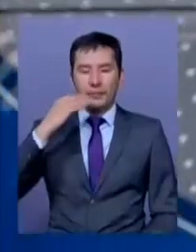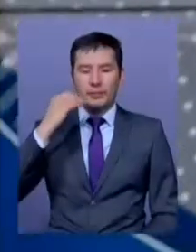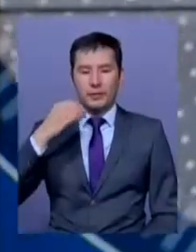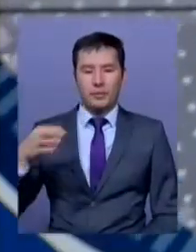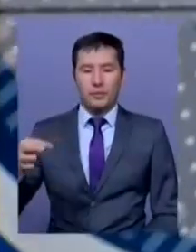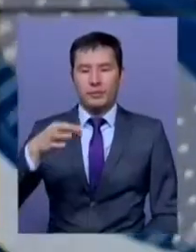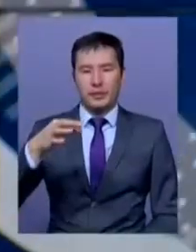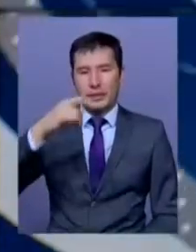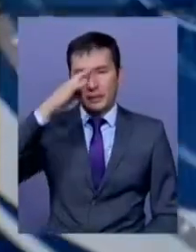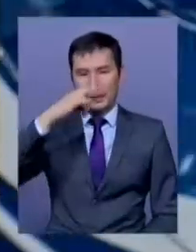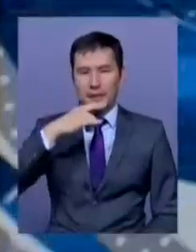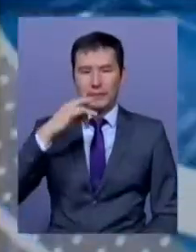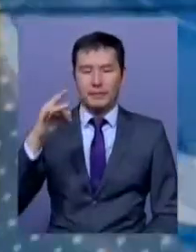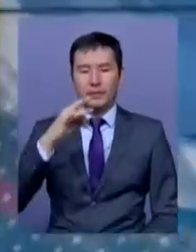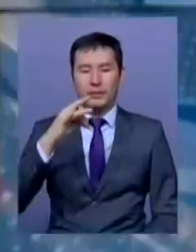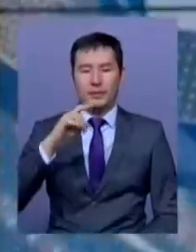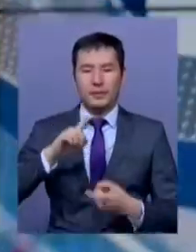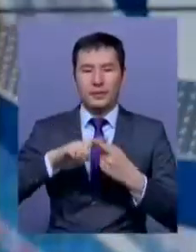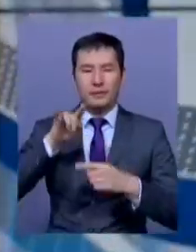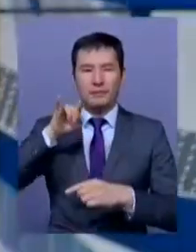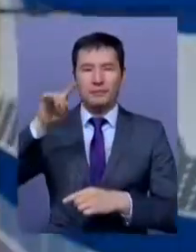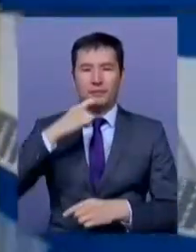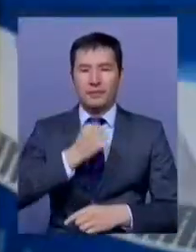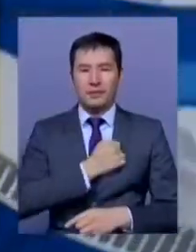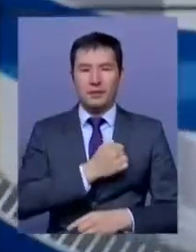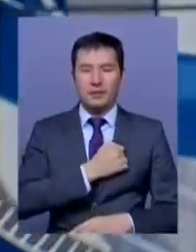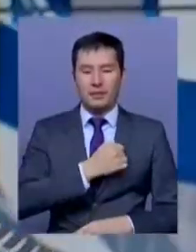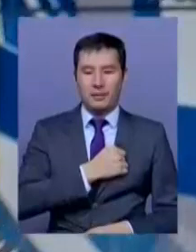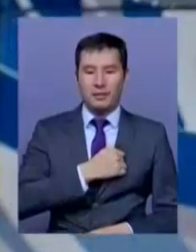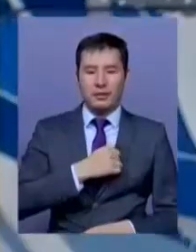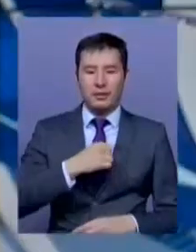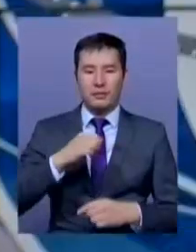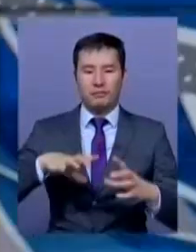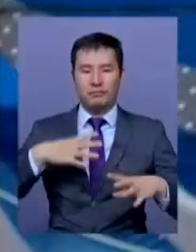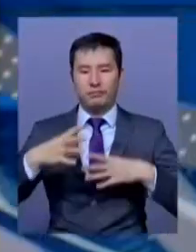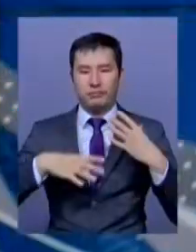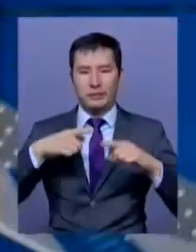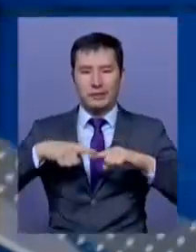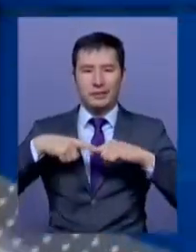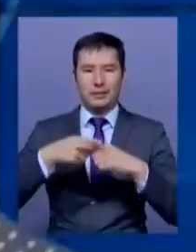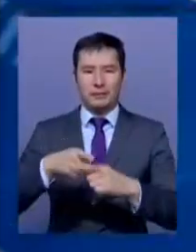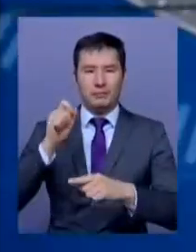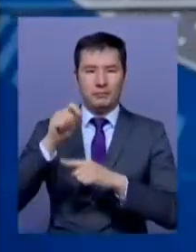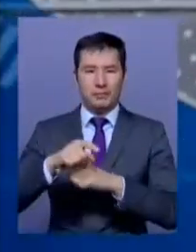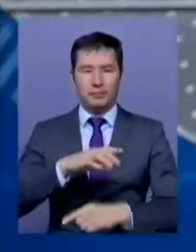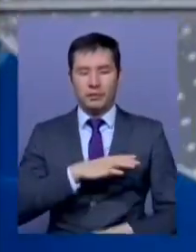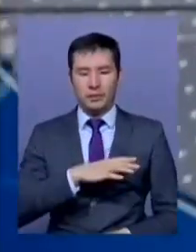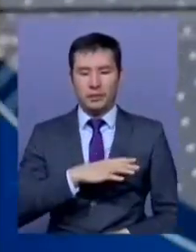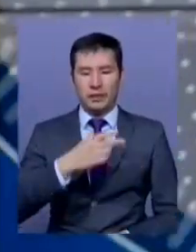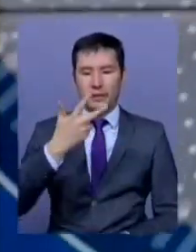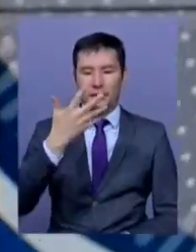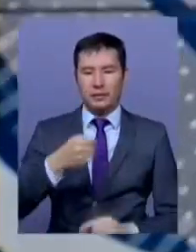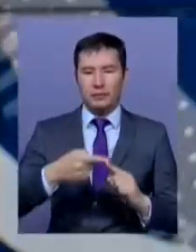облысында Қазақстан Республикасы әуе қорғаныс күштерінің әскери бөлімдері ауқымды арнайы тактикалық жаттығулар өткізуде. Үш күн